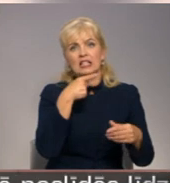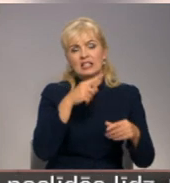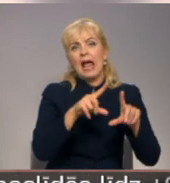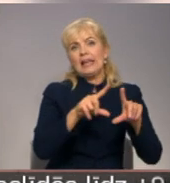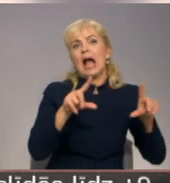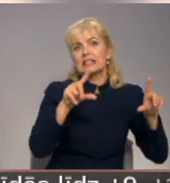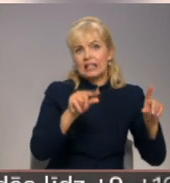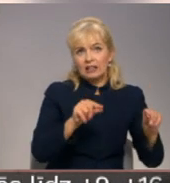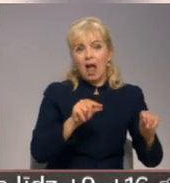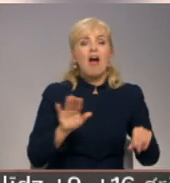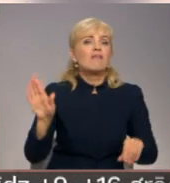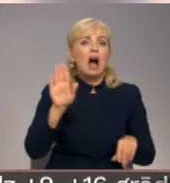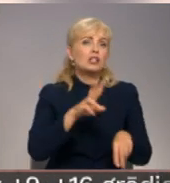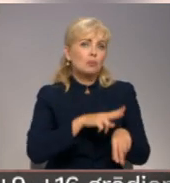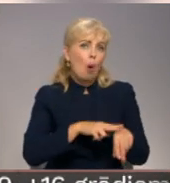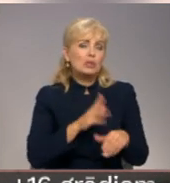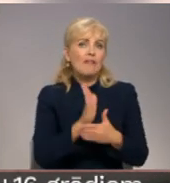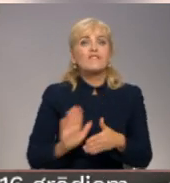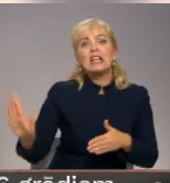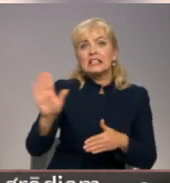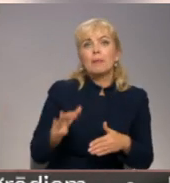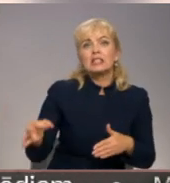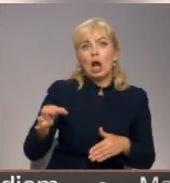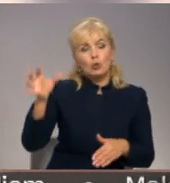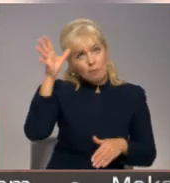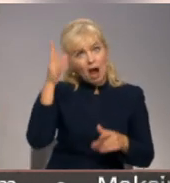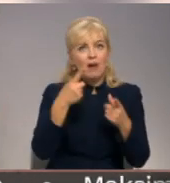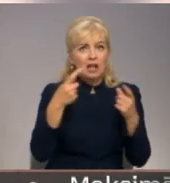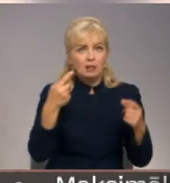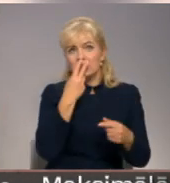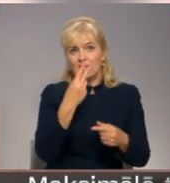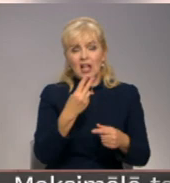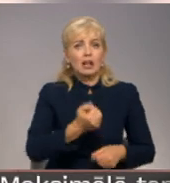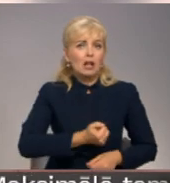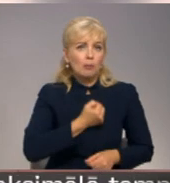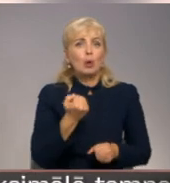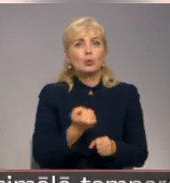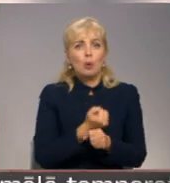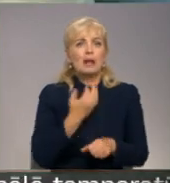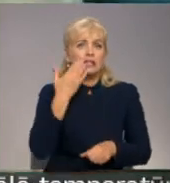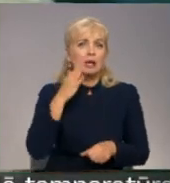ne tikai par jauna izolatoru, bet arī jauna iecirkņa izveidi un vairāk Vidzemes televīzija.